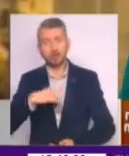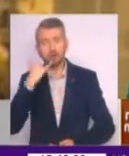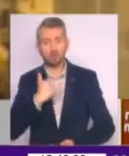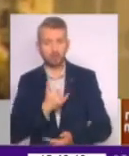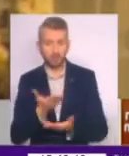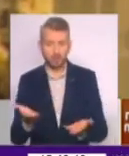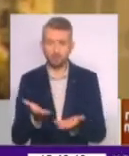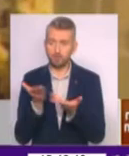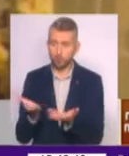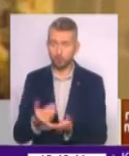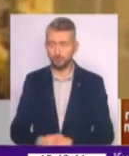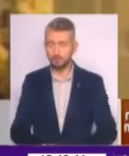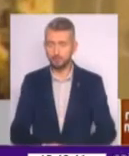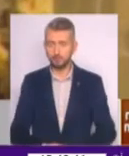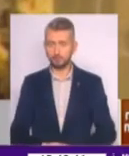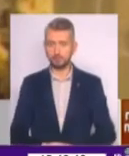вас. Прошу.